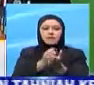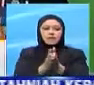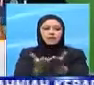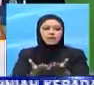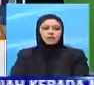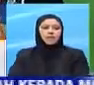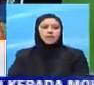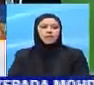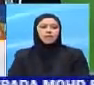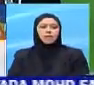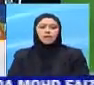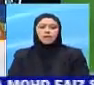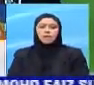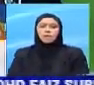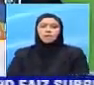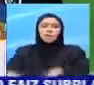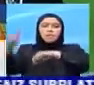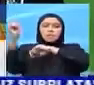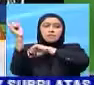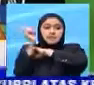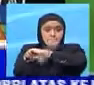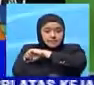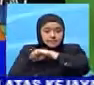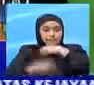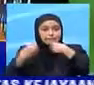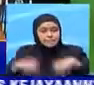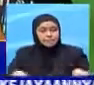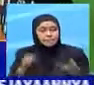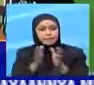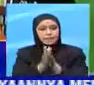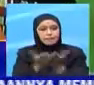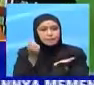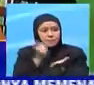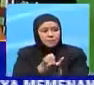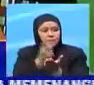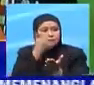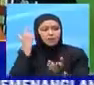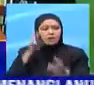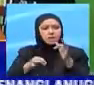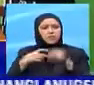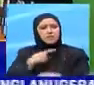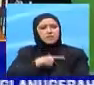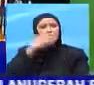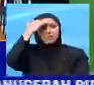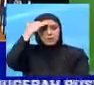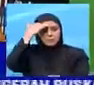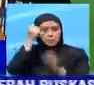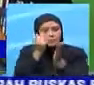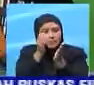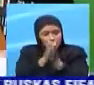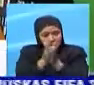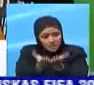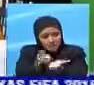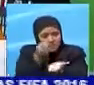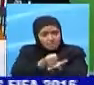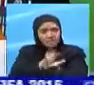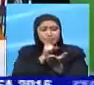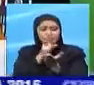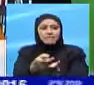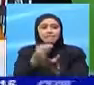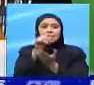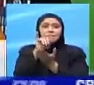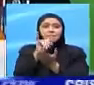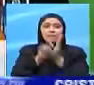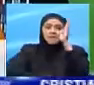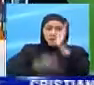Denda kehilangan pasport. Sebab apabila kita tahu bahawa pasport ini mempunyai nilai-nilai yang tinggi dan memang melibatkan kos kepada